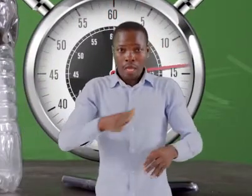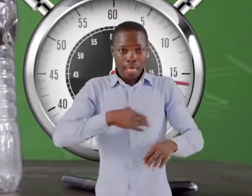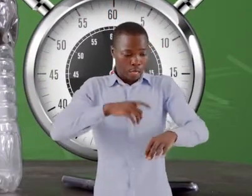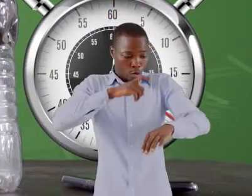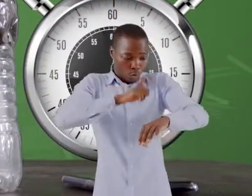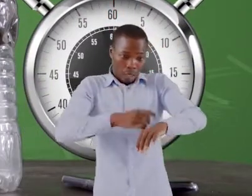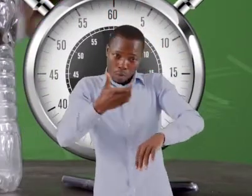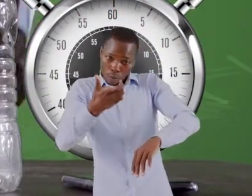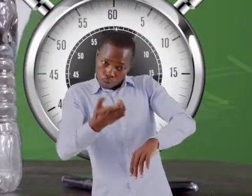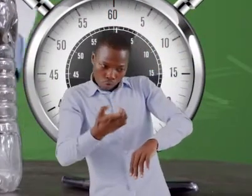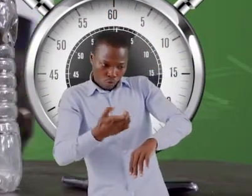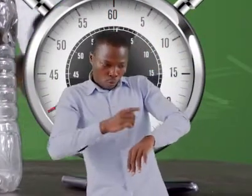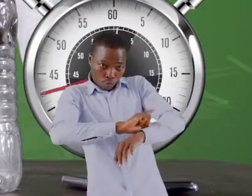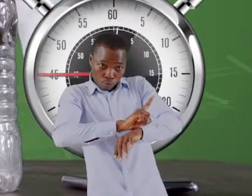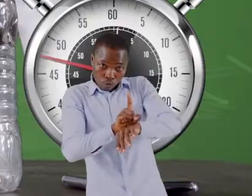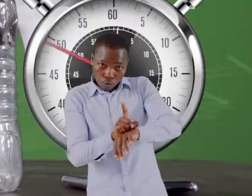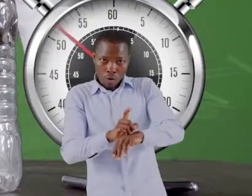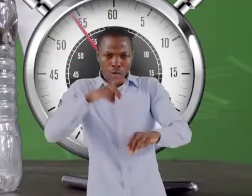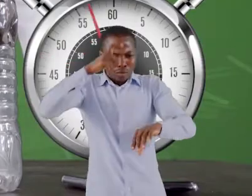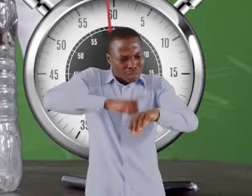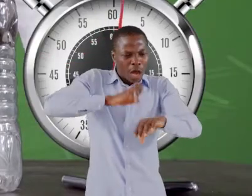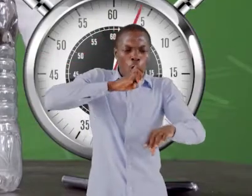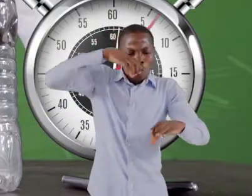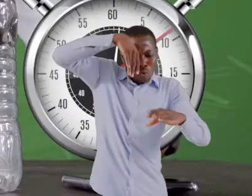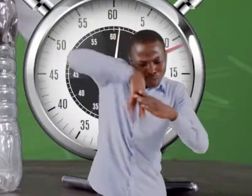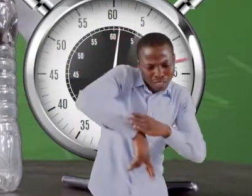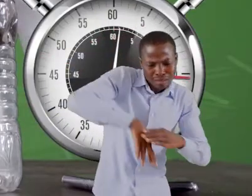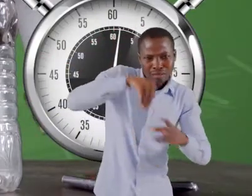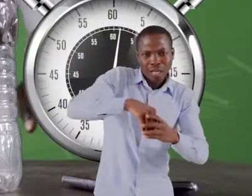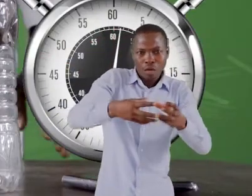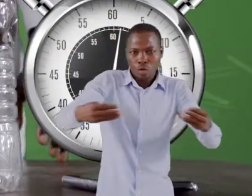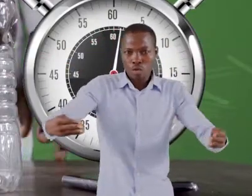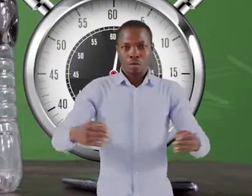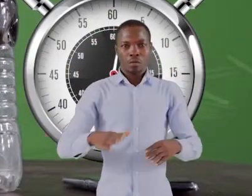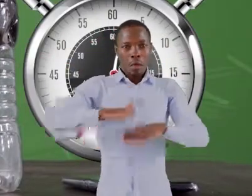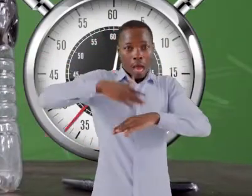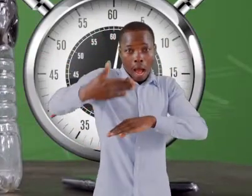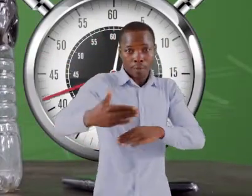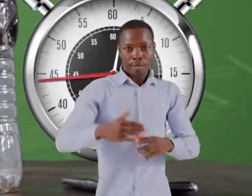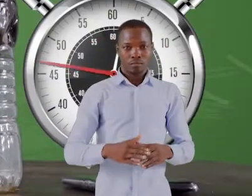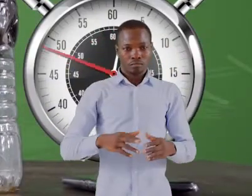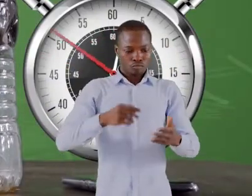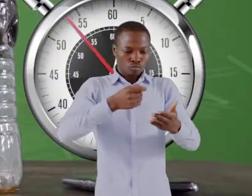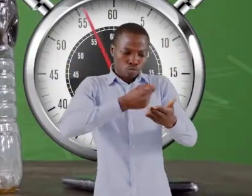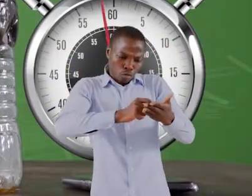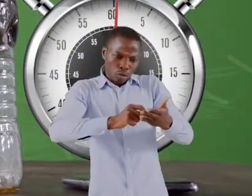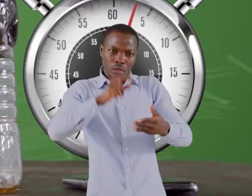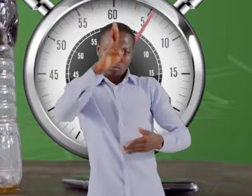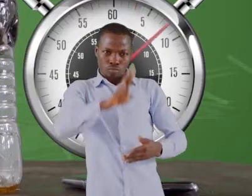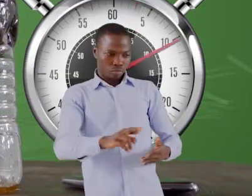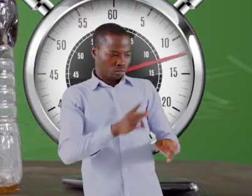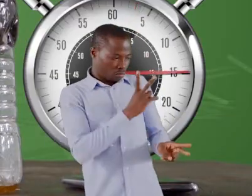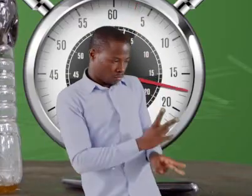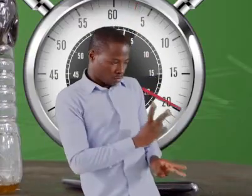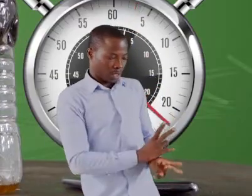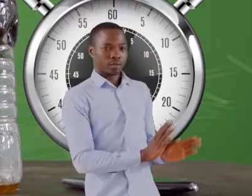le temps mis par l'eau pour traverser la colonne de sol. Ensuite, on relève les résultats pour